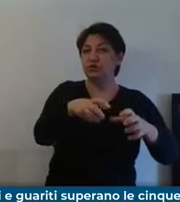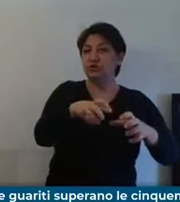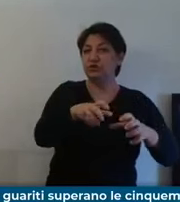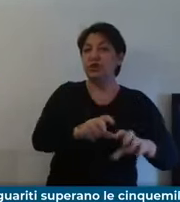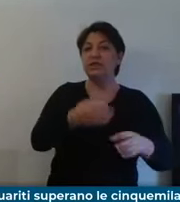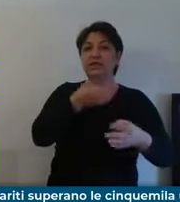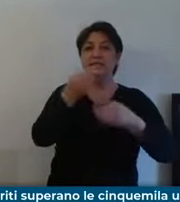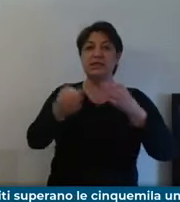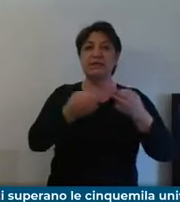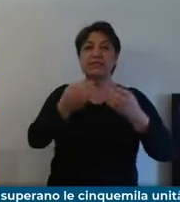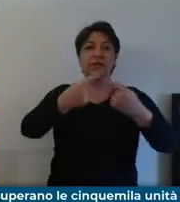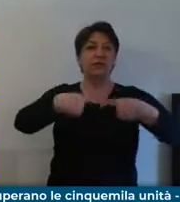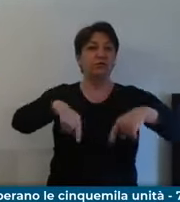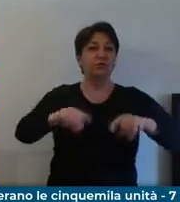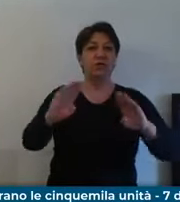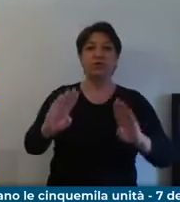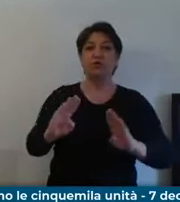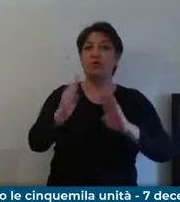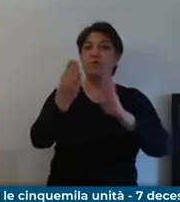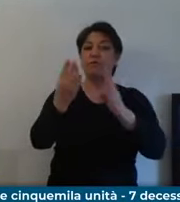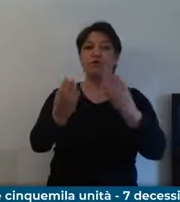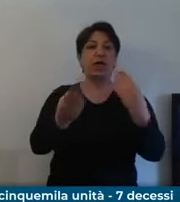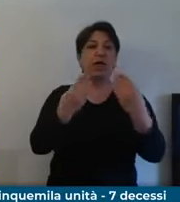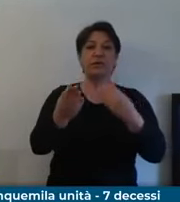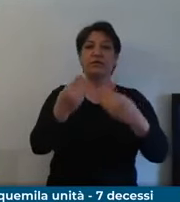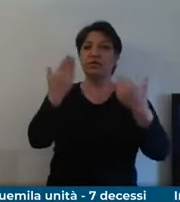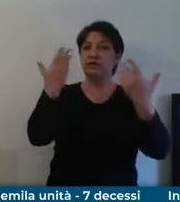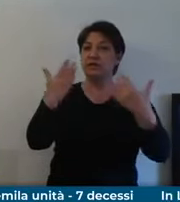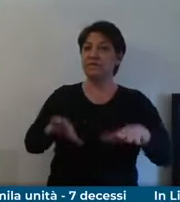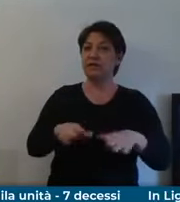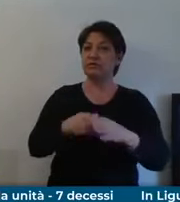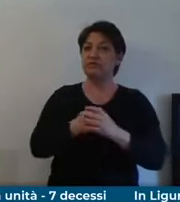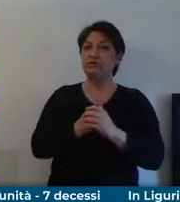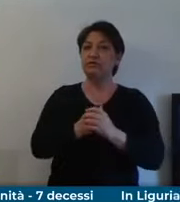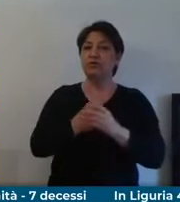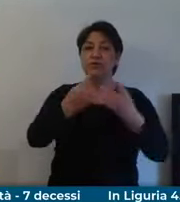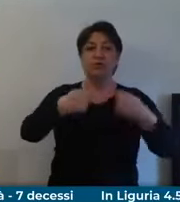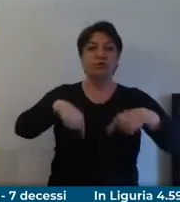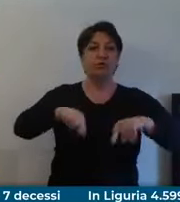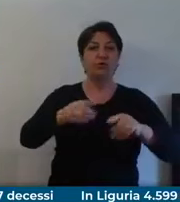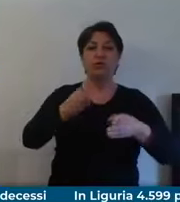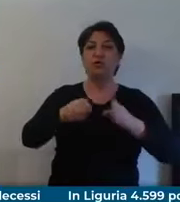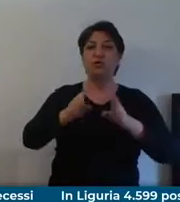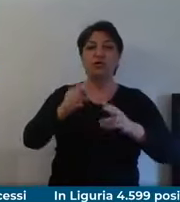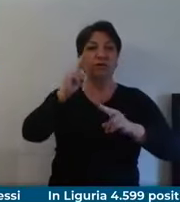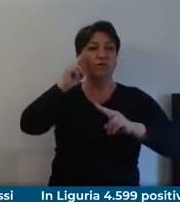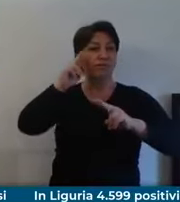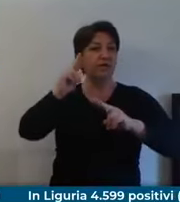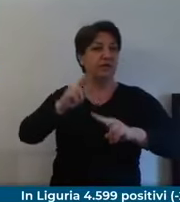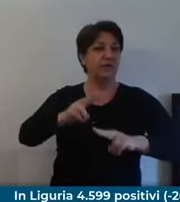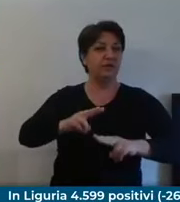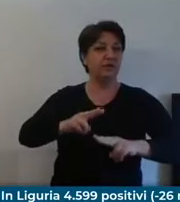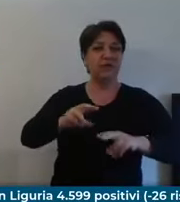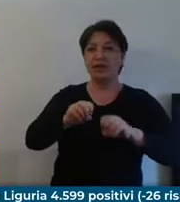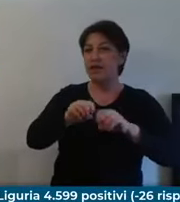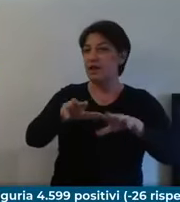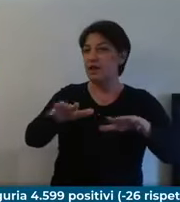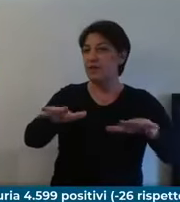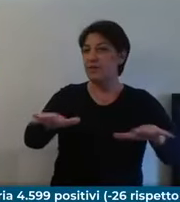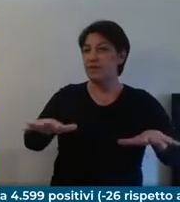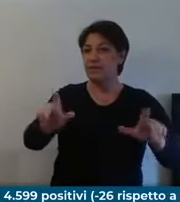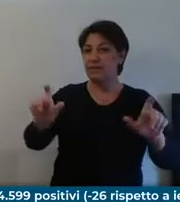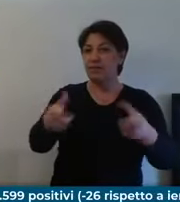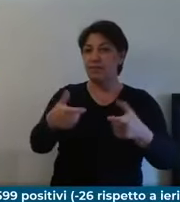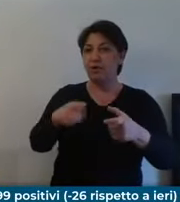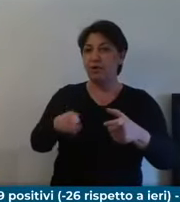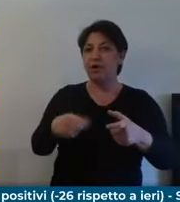l'emergenza e oggi sarà ancor più in grado di vigilare sull'andamento dell'epidemia in questa delicata fase. Vi saluto,